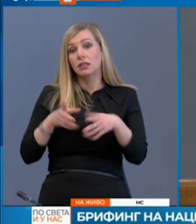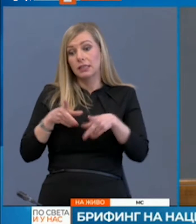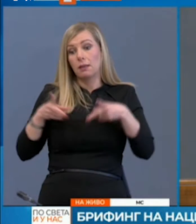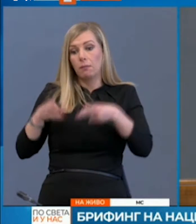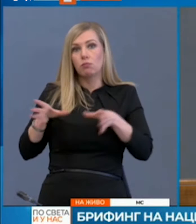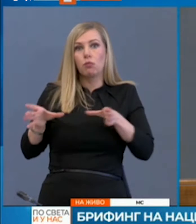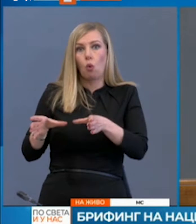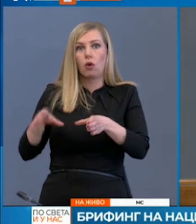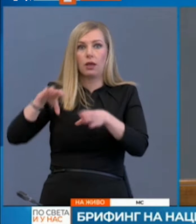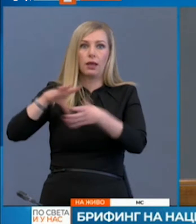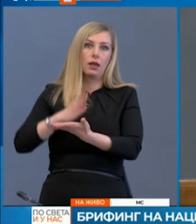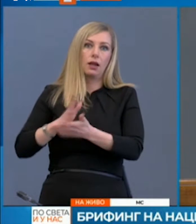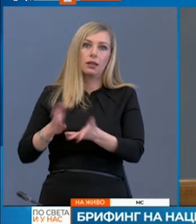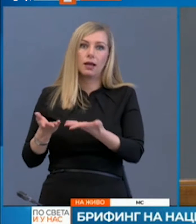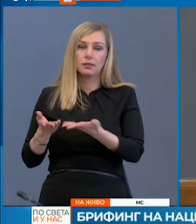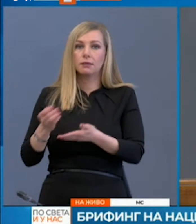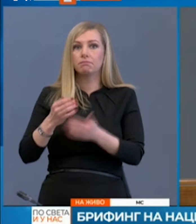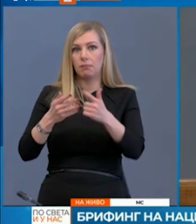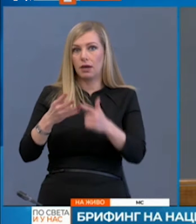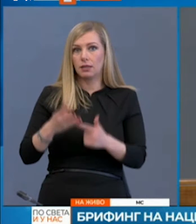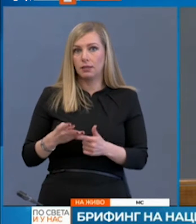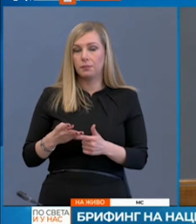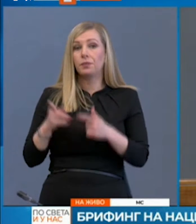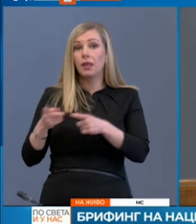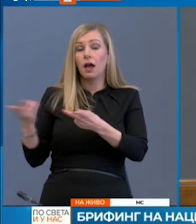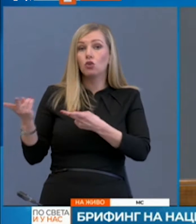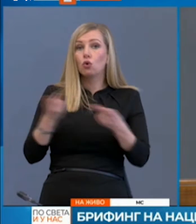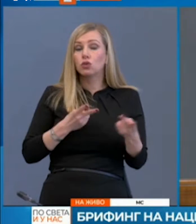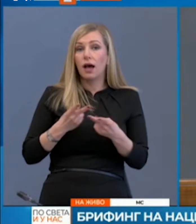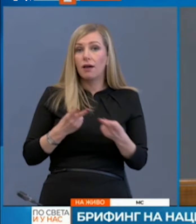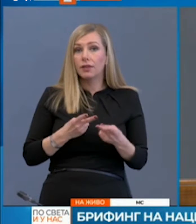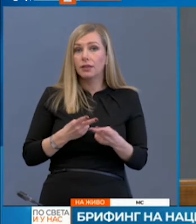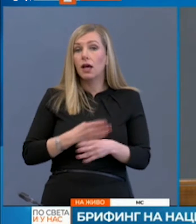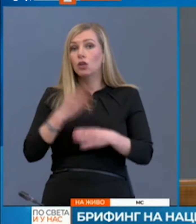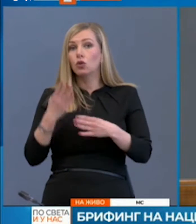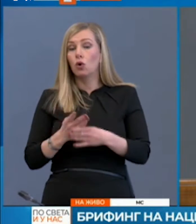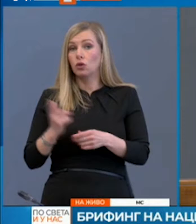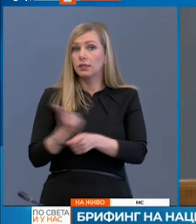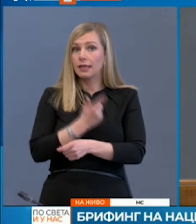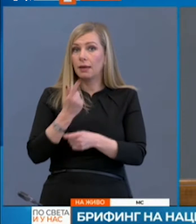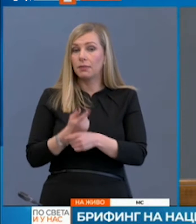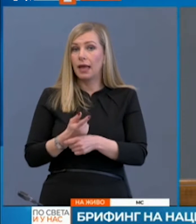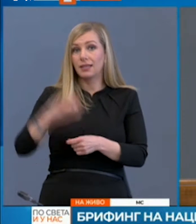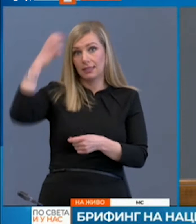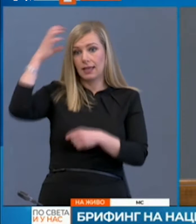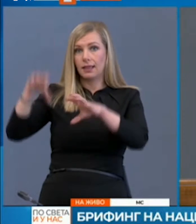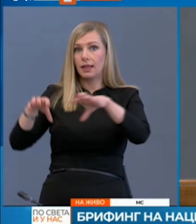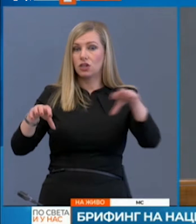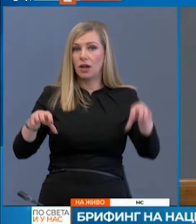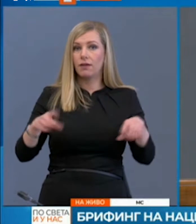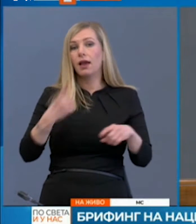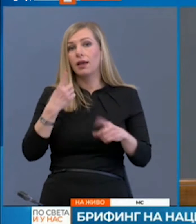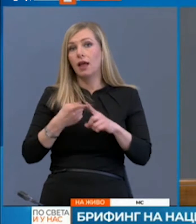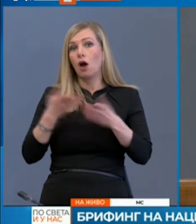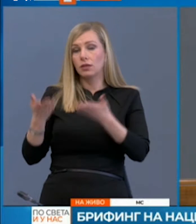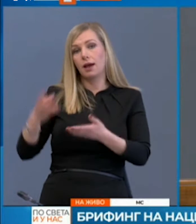партида. Тази партида е доставена до 17 държави, а една от тях е